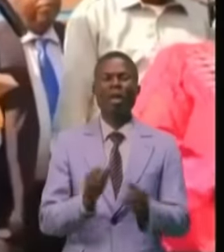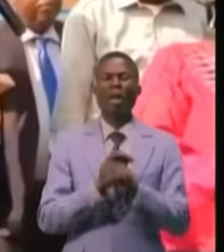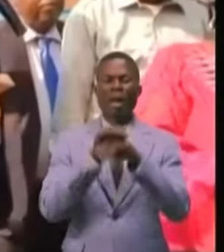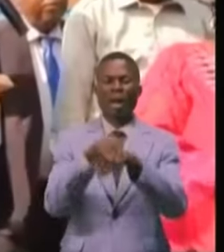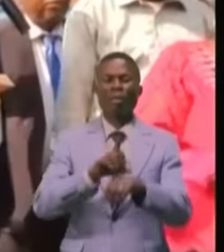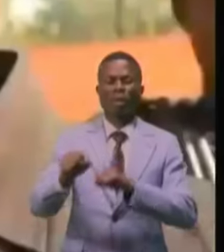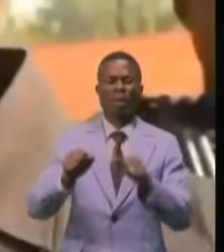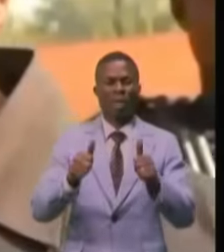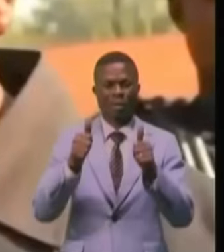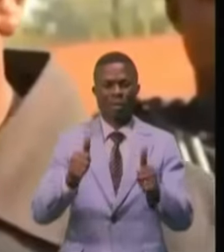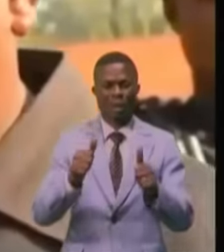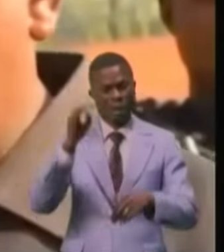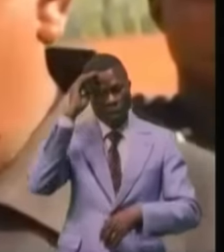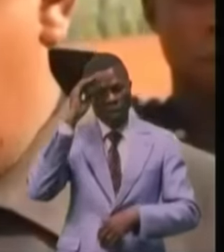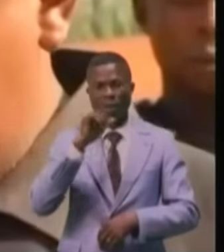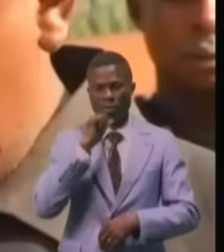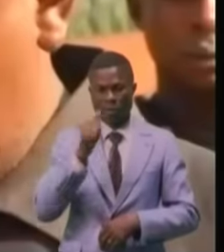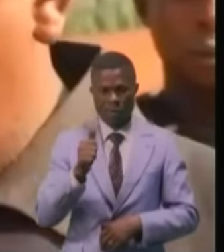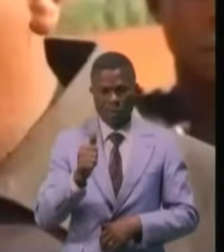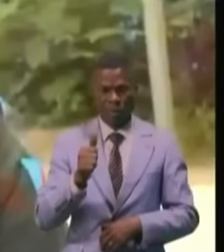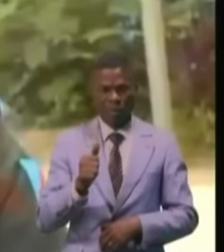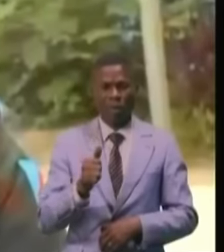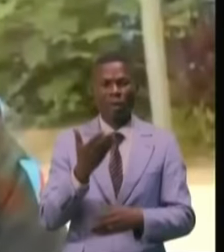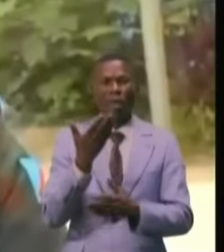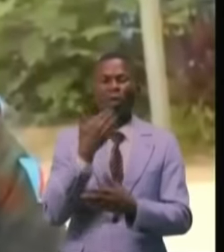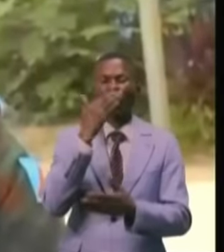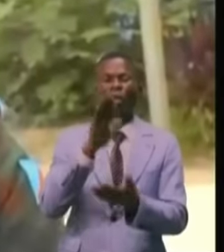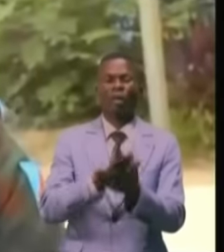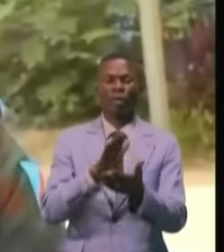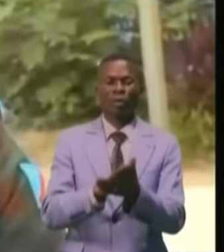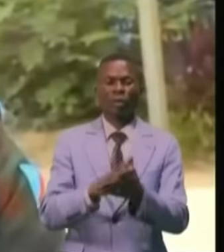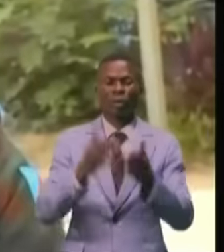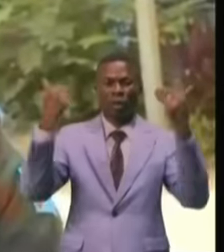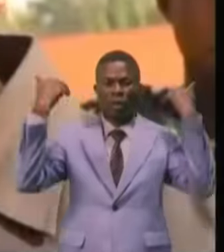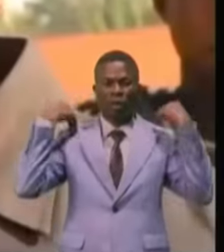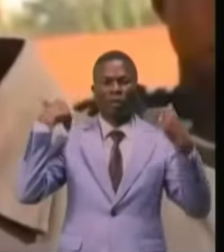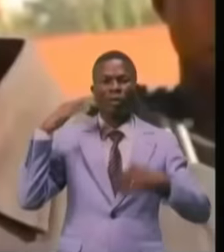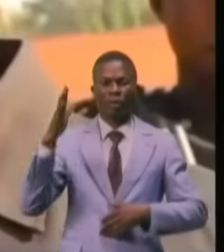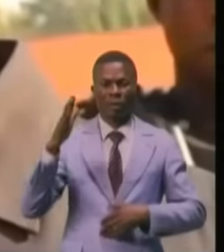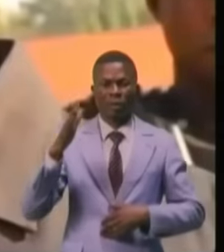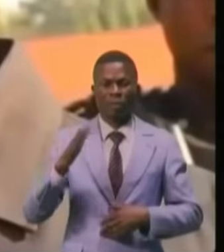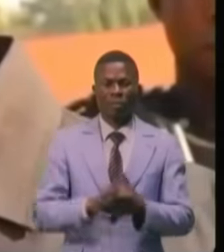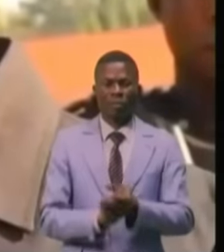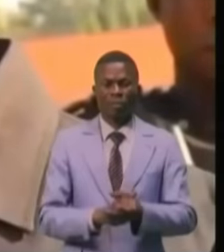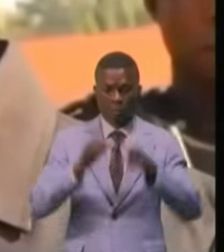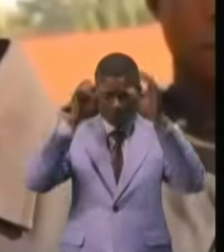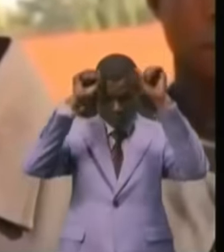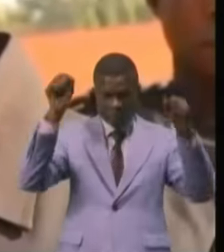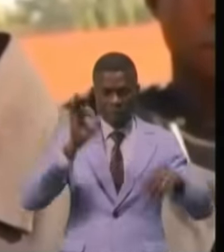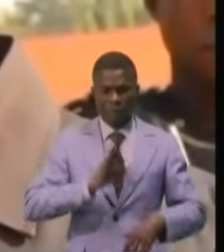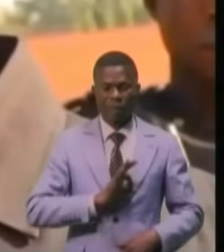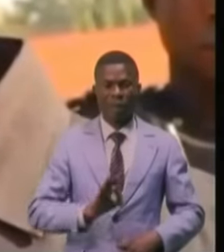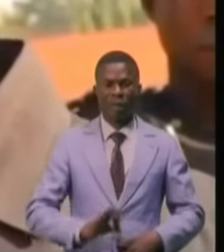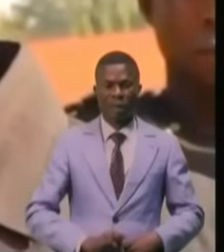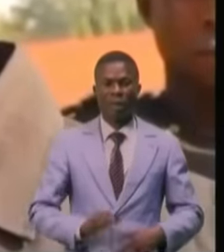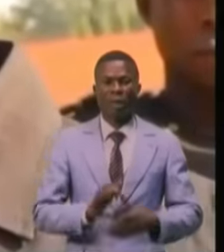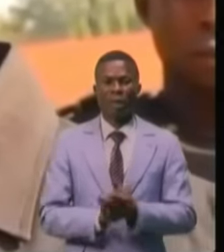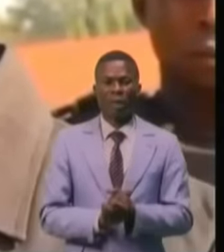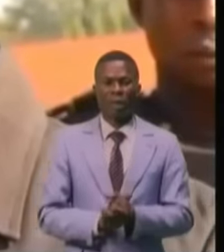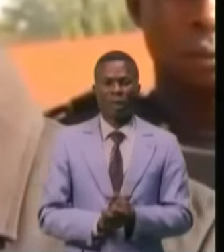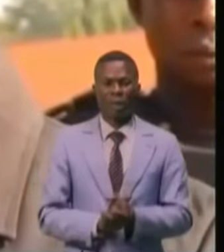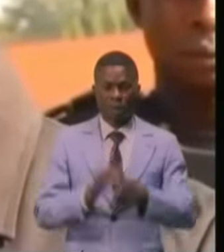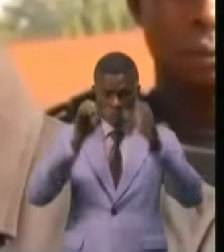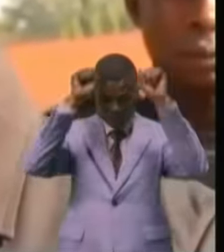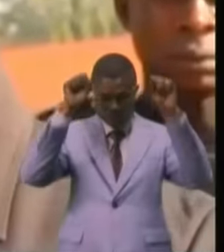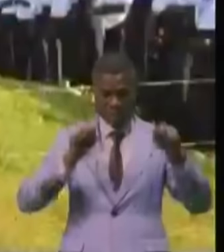examen sérieux. Je présente un vibrant hommage au chef de l'État, M. Antoine Tshisekedi Tshilombo, président